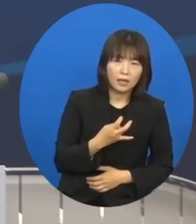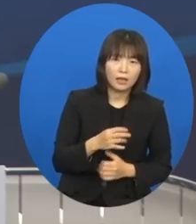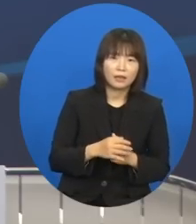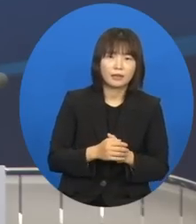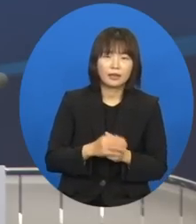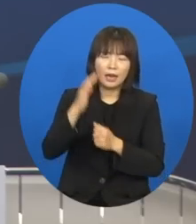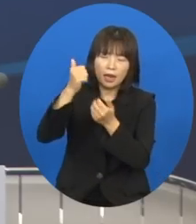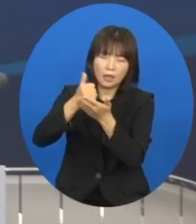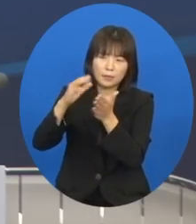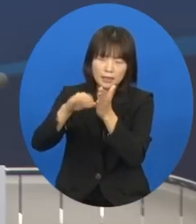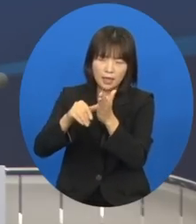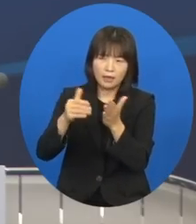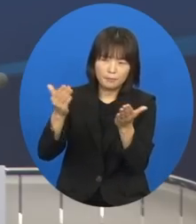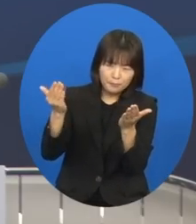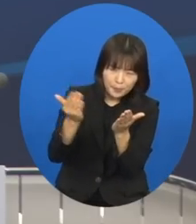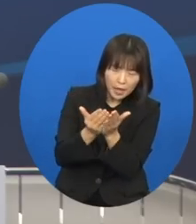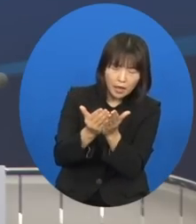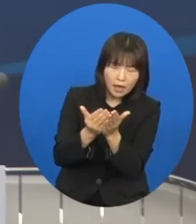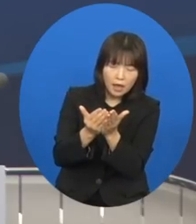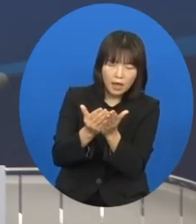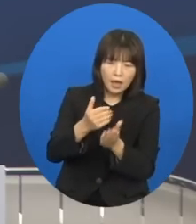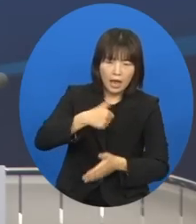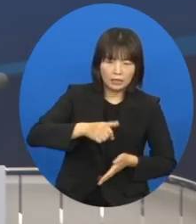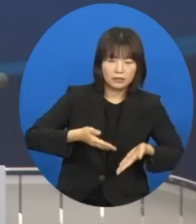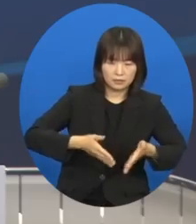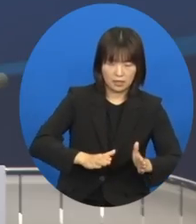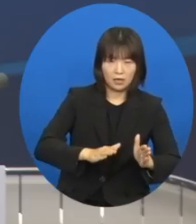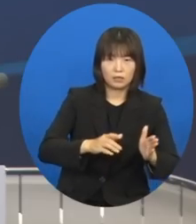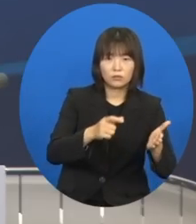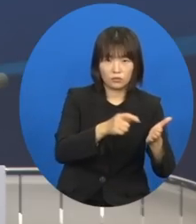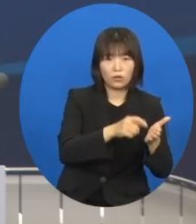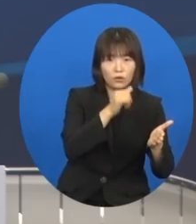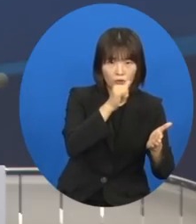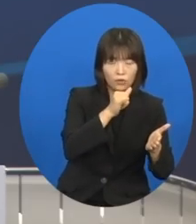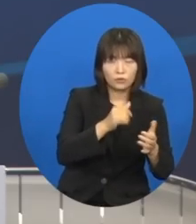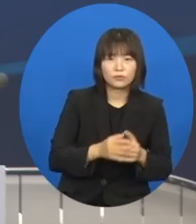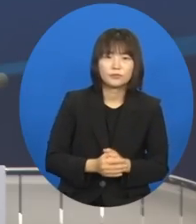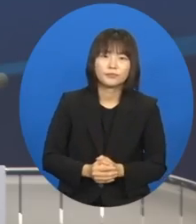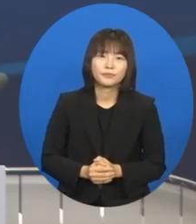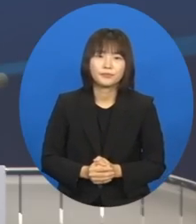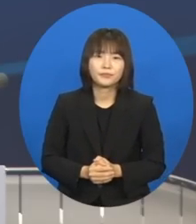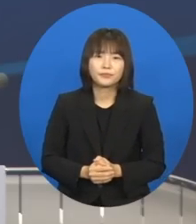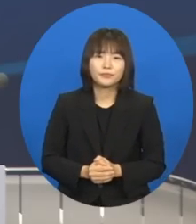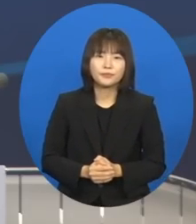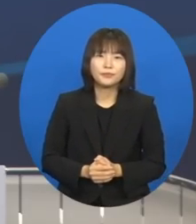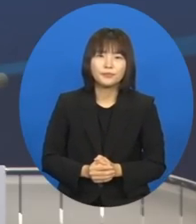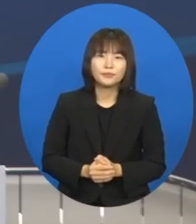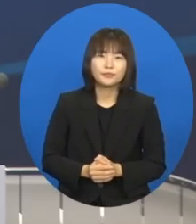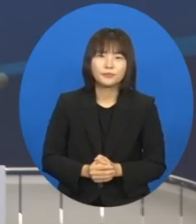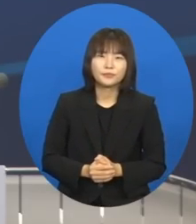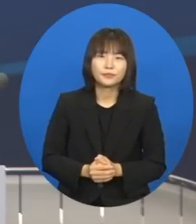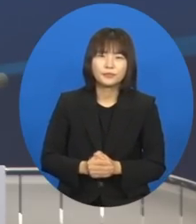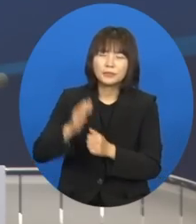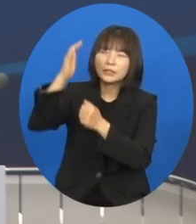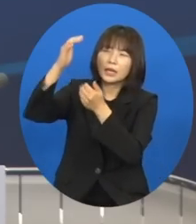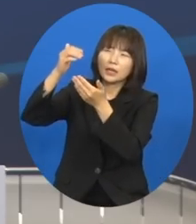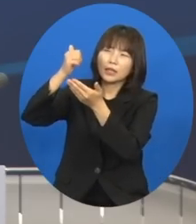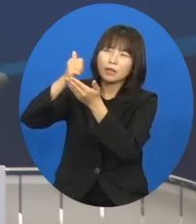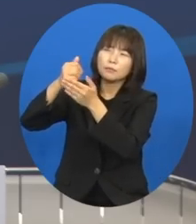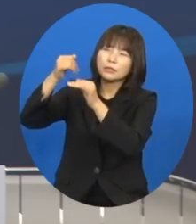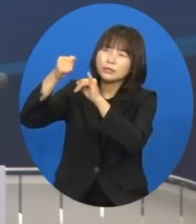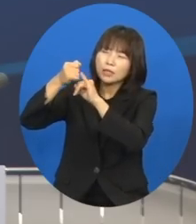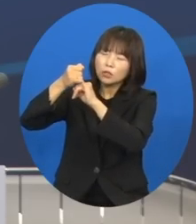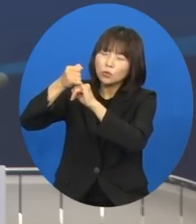낳았다라고 고백하고 있습니다. 근데 거기에 보면은 at the very time God had promised him. 그가 약속한 하나님이